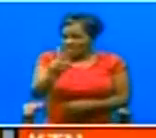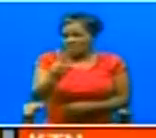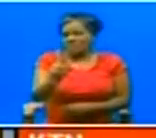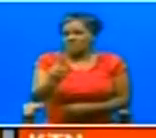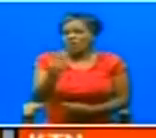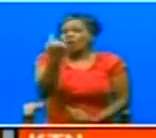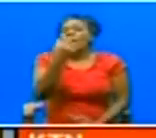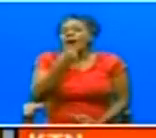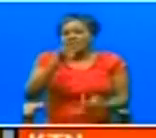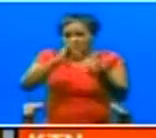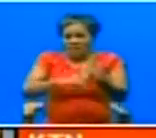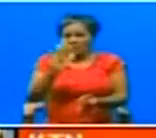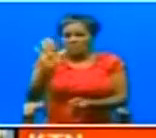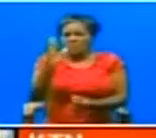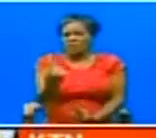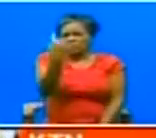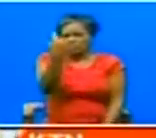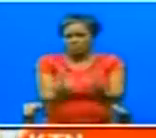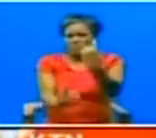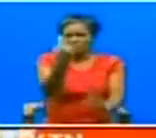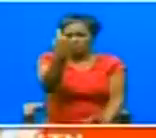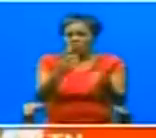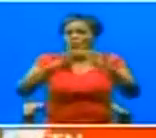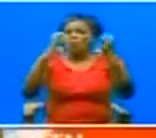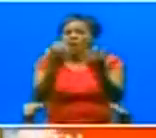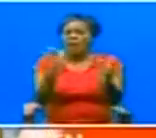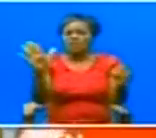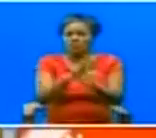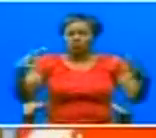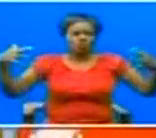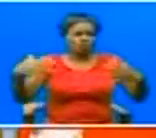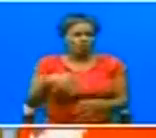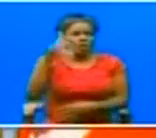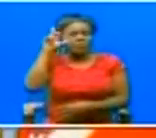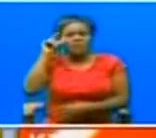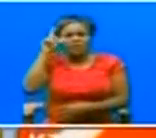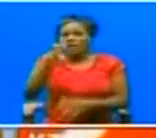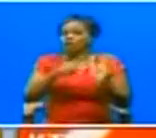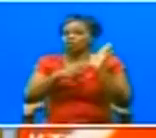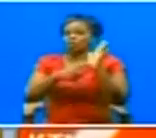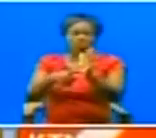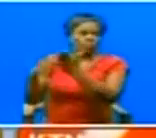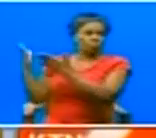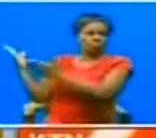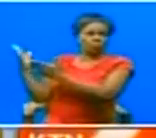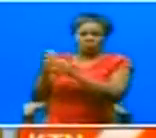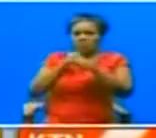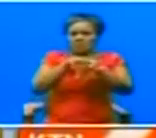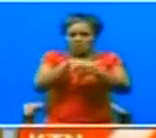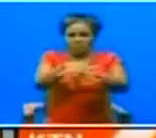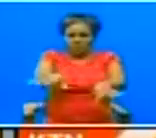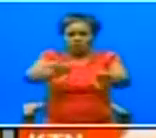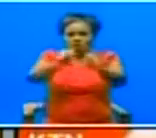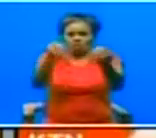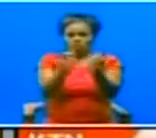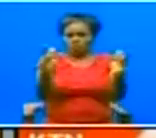aliyetajwa kuchomwa na mumewe kilizua mtafaruku kote duniani baada ya picha zisizoangalilika kuenea katika mitandao ya